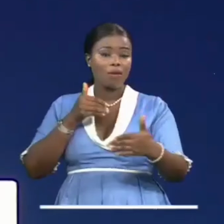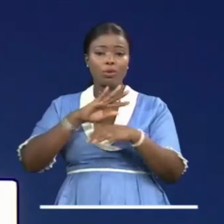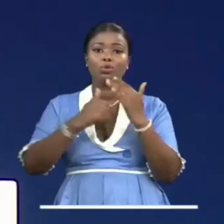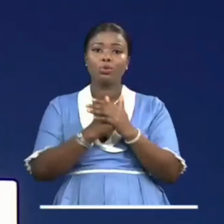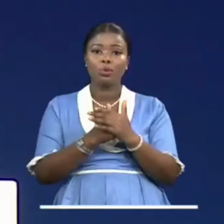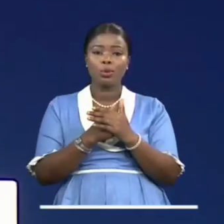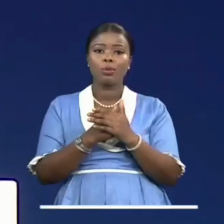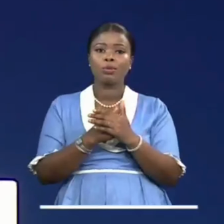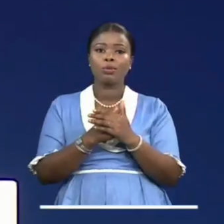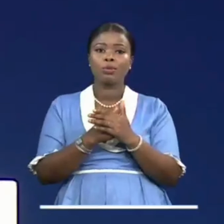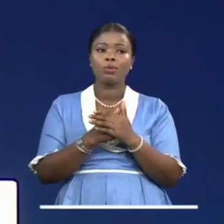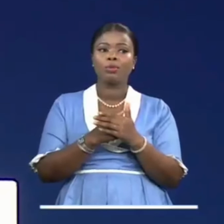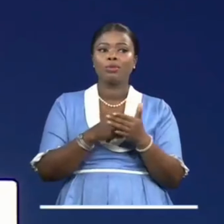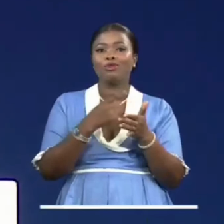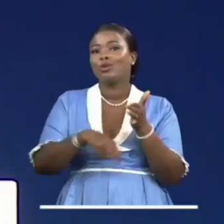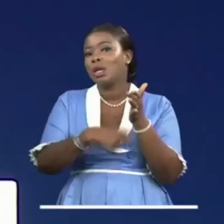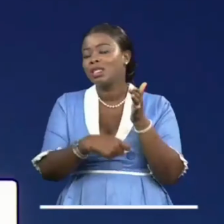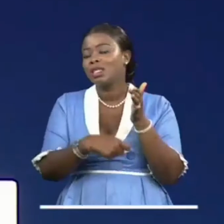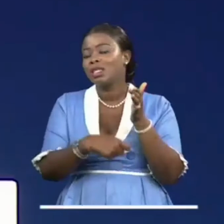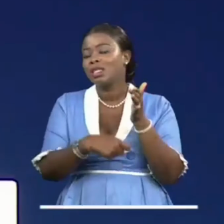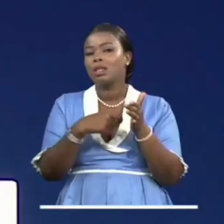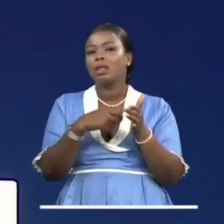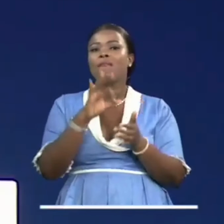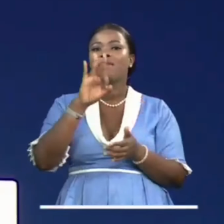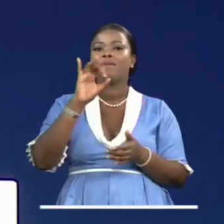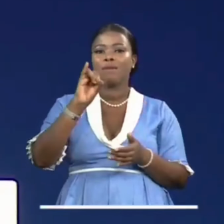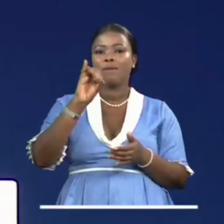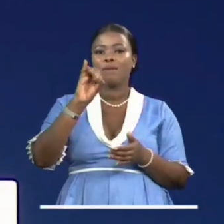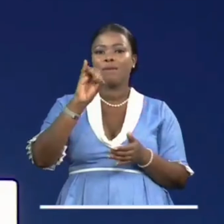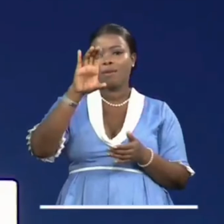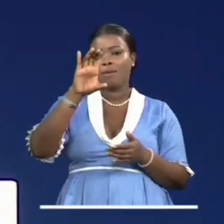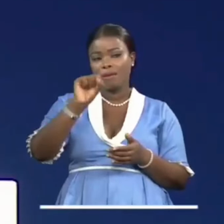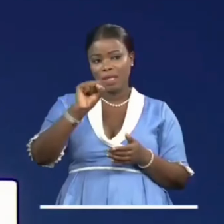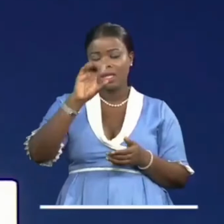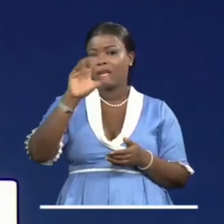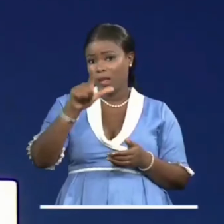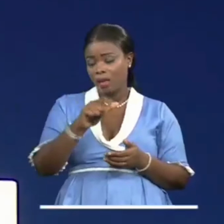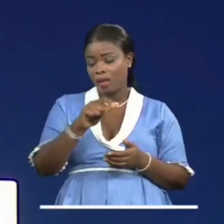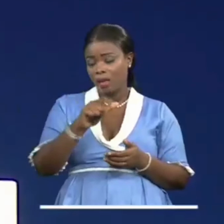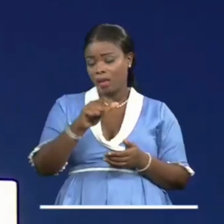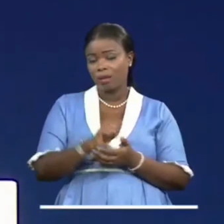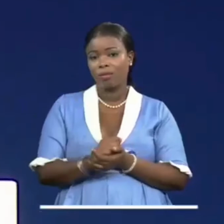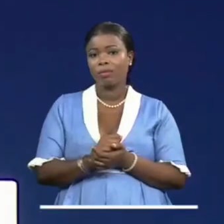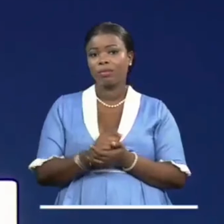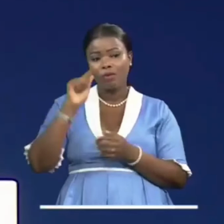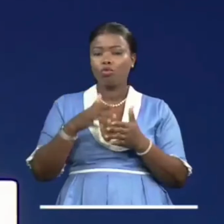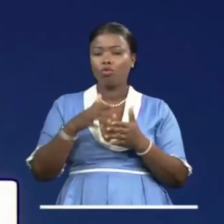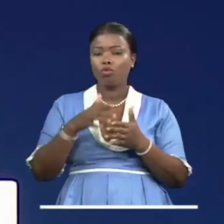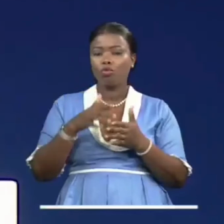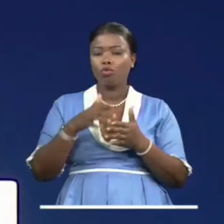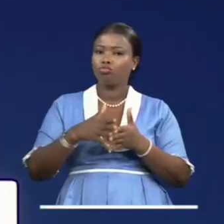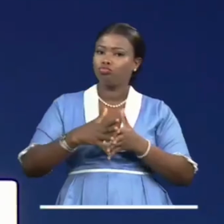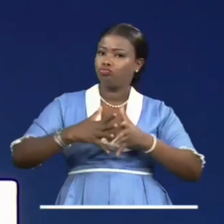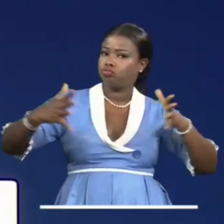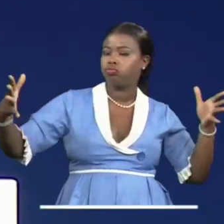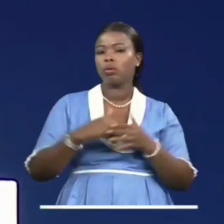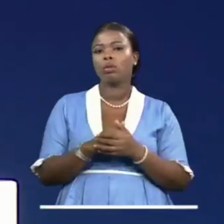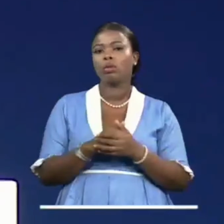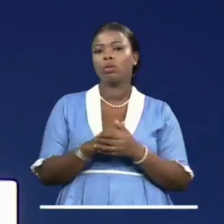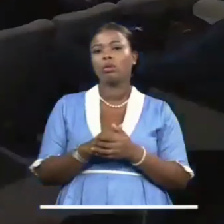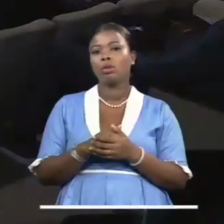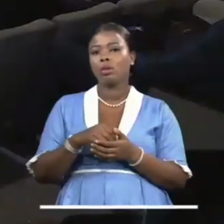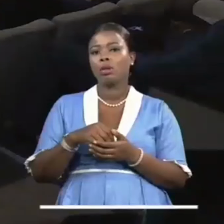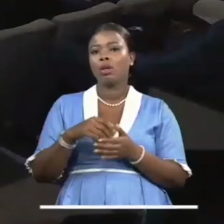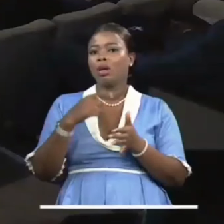fiscales pas en augmentant les taux mais en élargissant la assiette il faut élargir l'assiette fiscale il faut améliorer vraiment ce qu'on